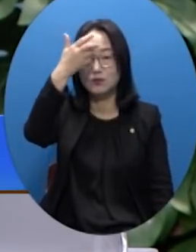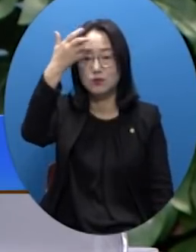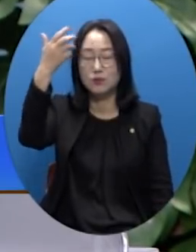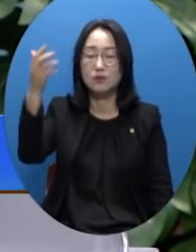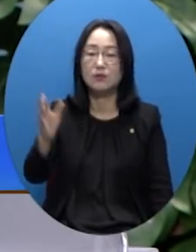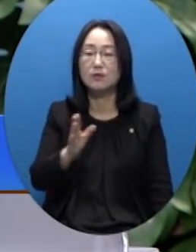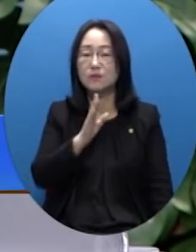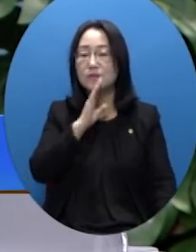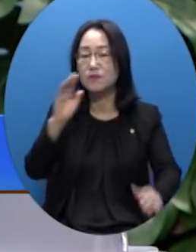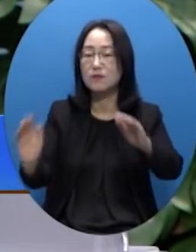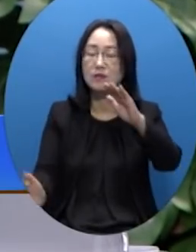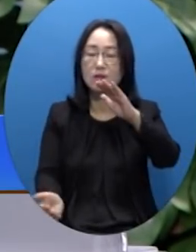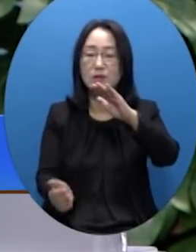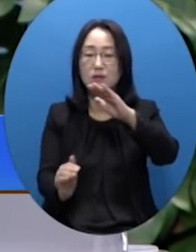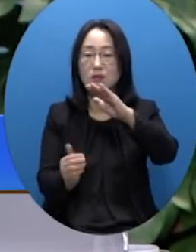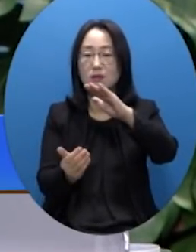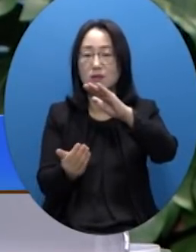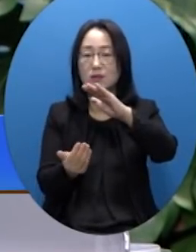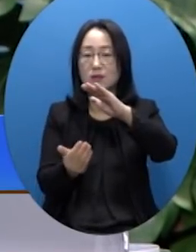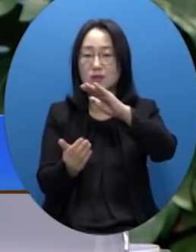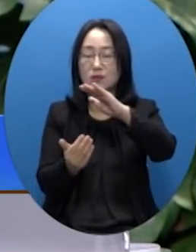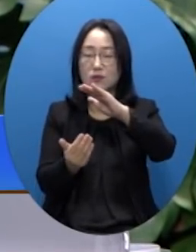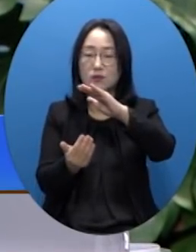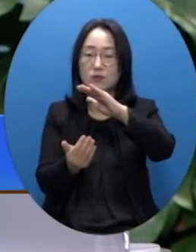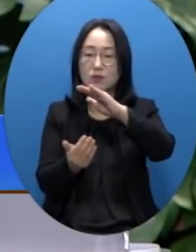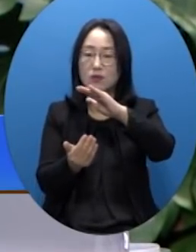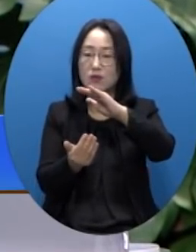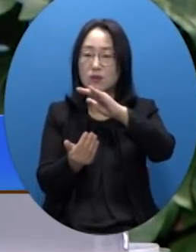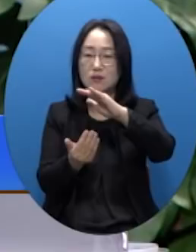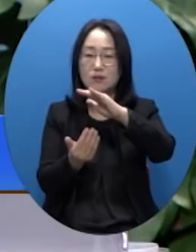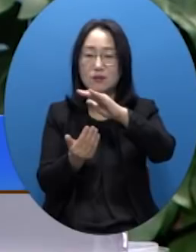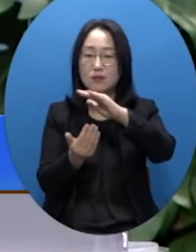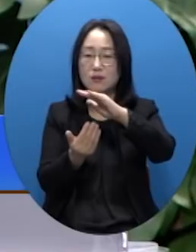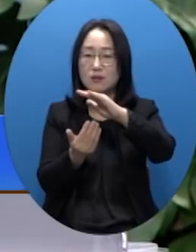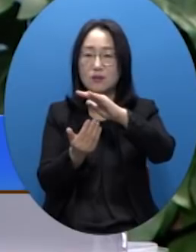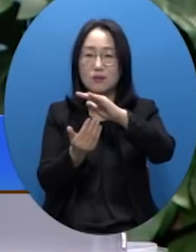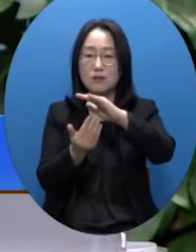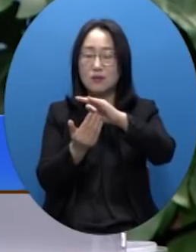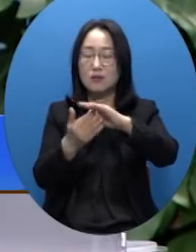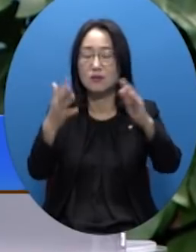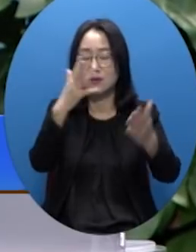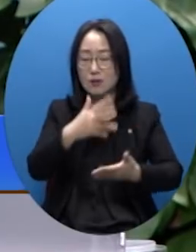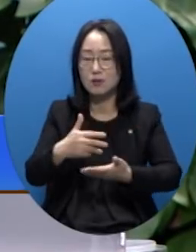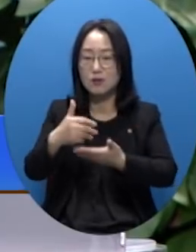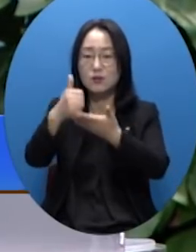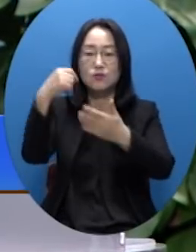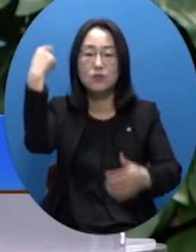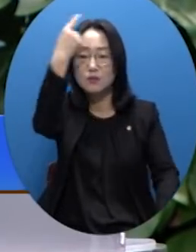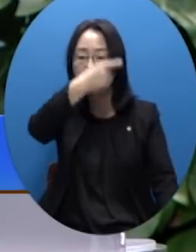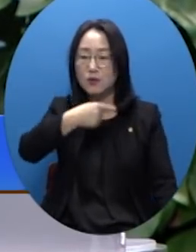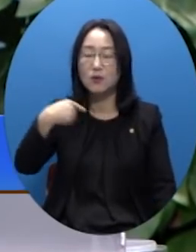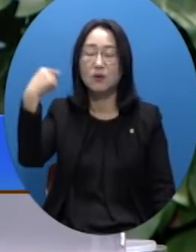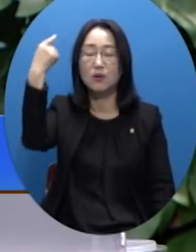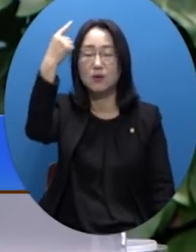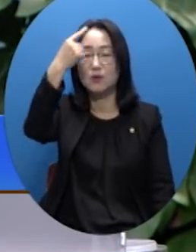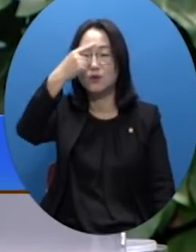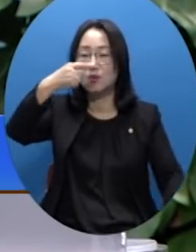5 저녁 이루어 정보 줄이